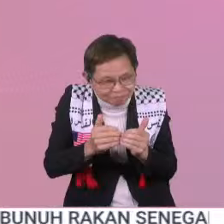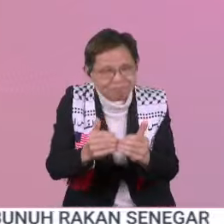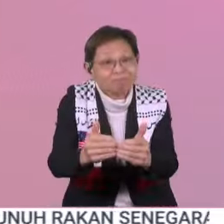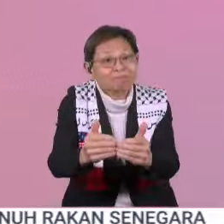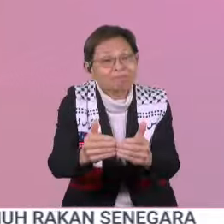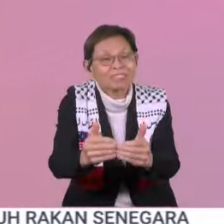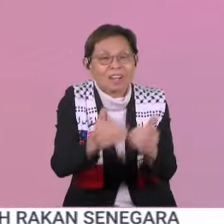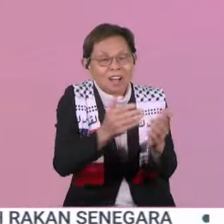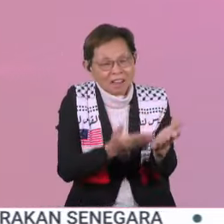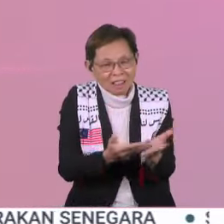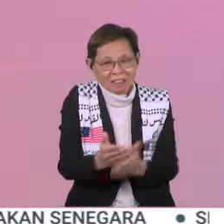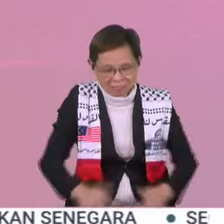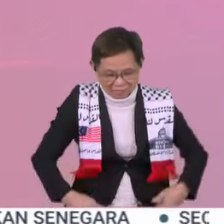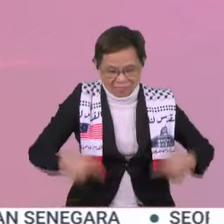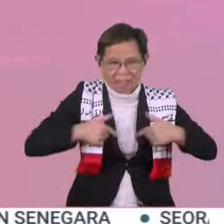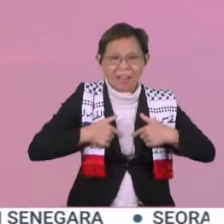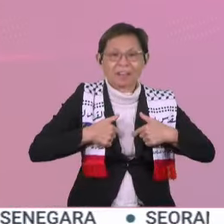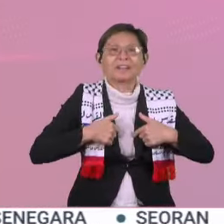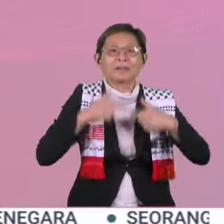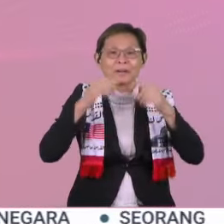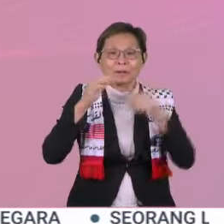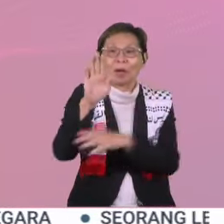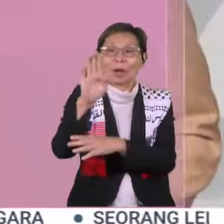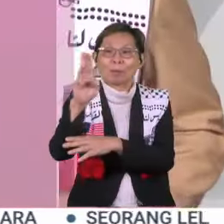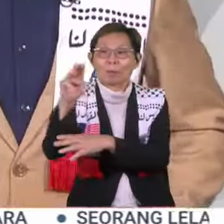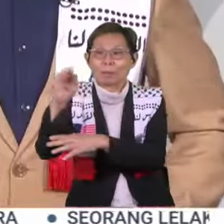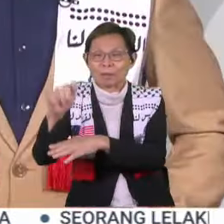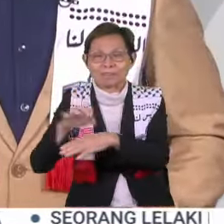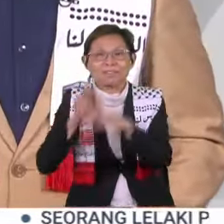Kita langsung saja bersama Buma Wendy Kuching, Sarawak. Silakan, Buma.